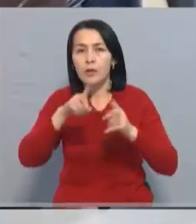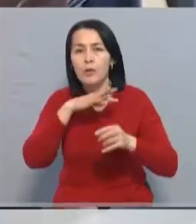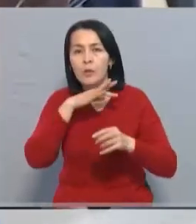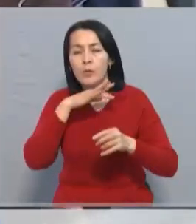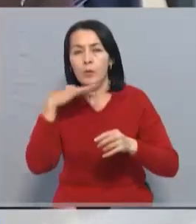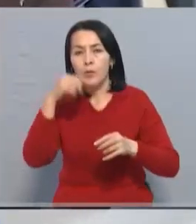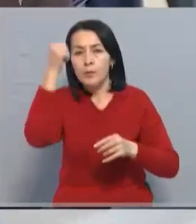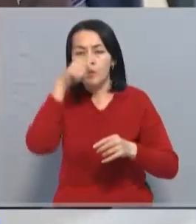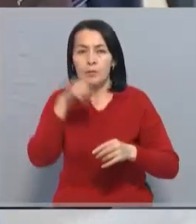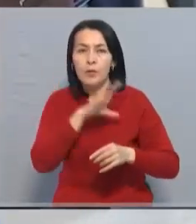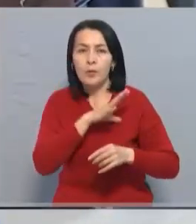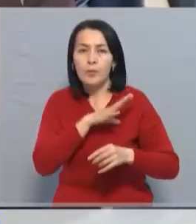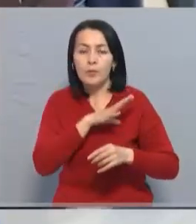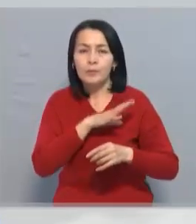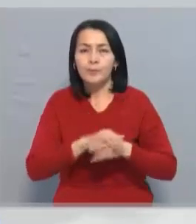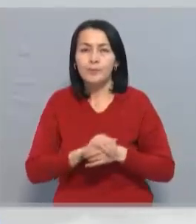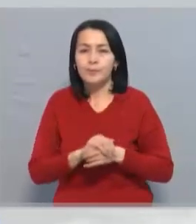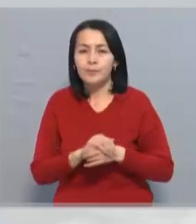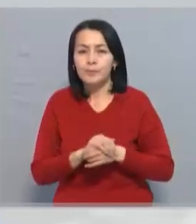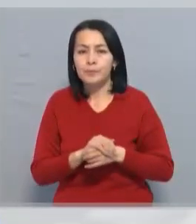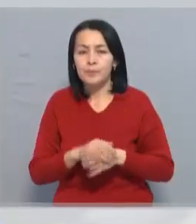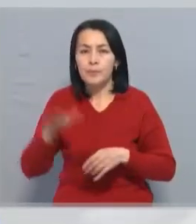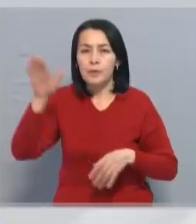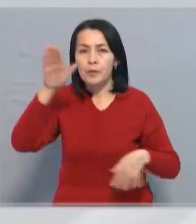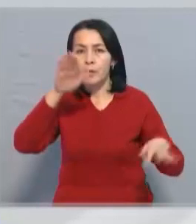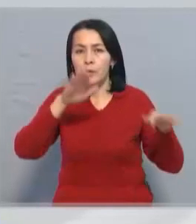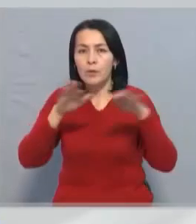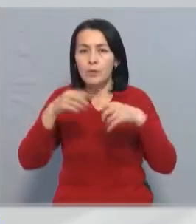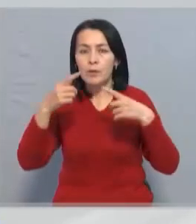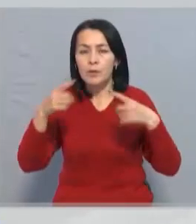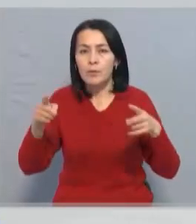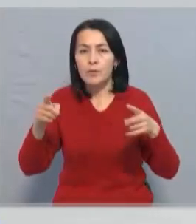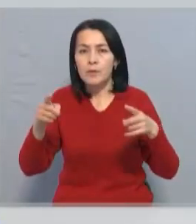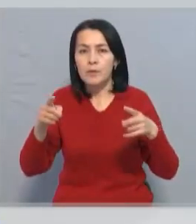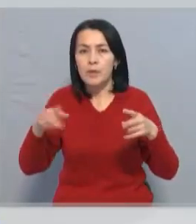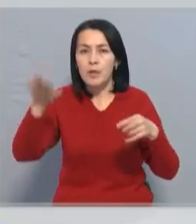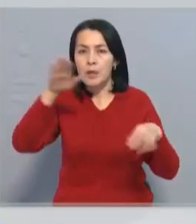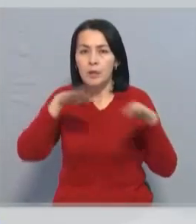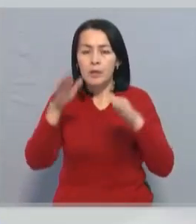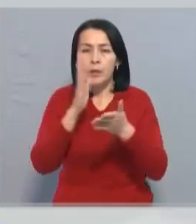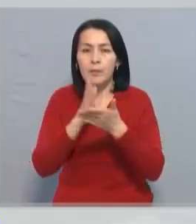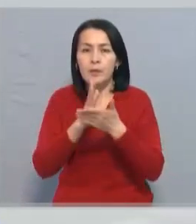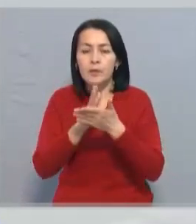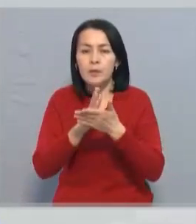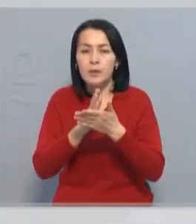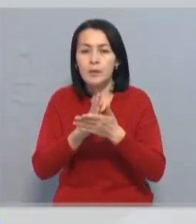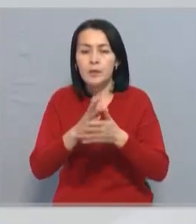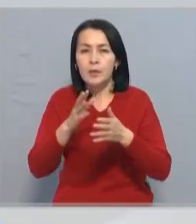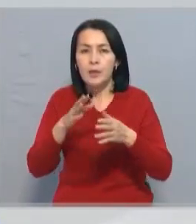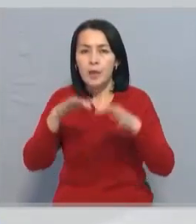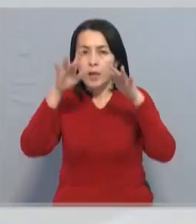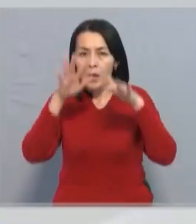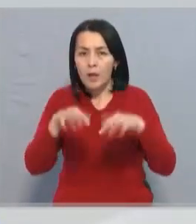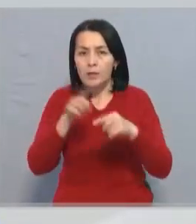сондай жағдайға біз тап болып отырмыз. Таулы аймақтар немесе мынандай қыр бар жерлерде қар тез